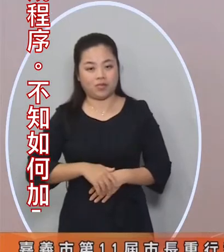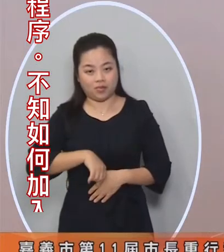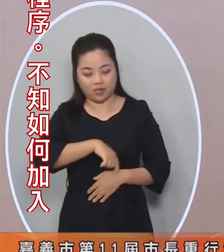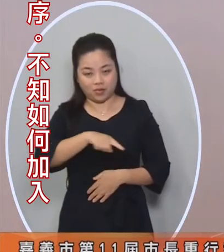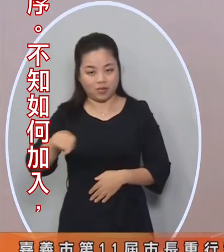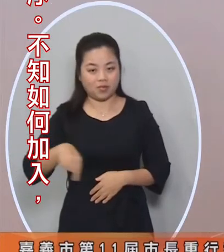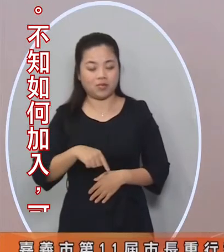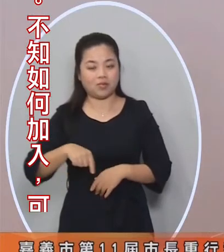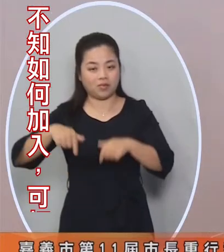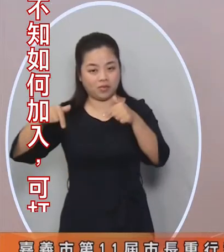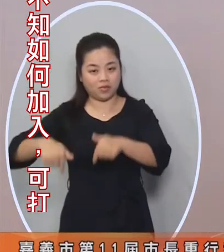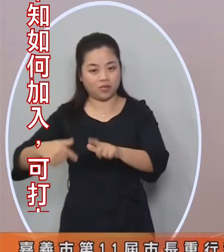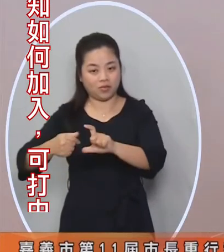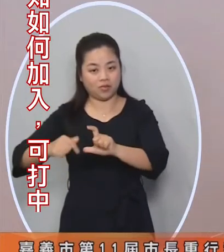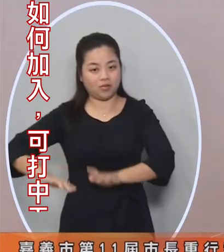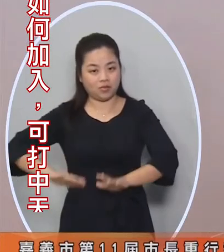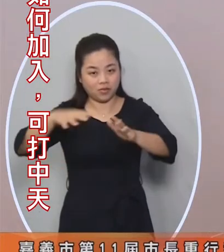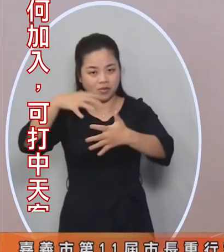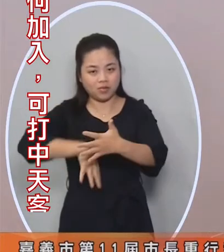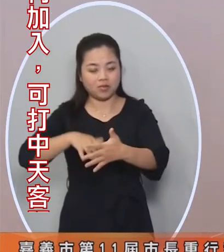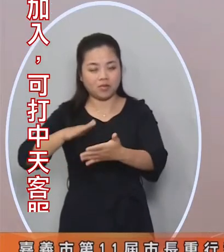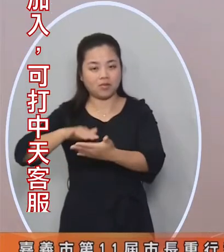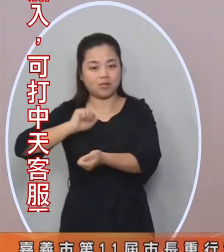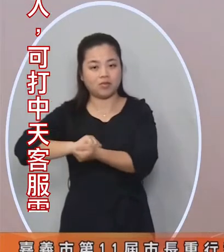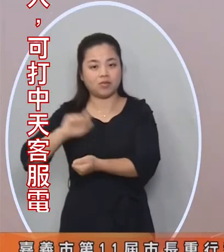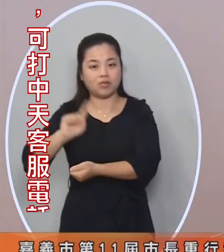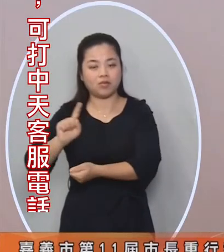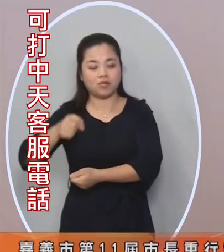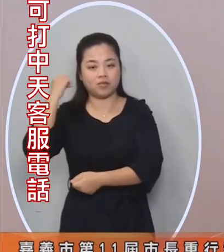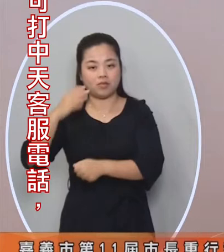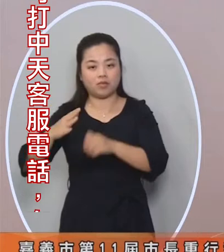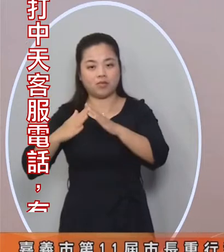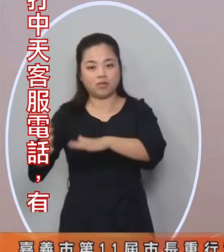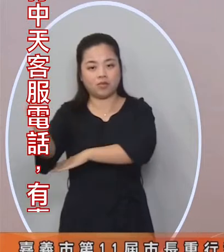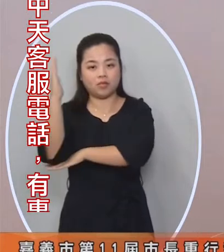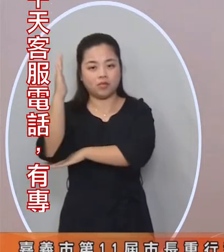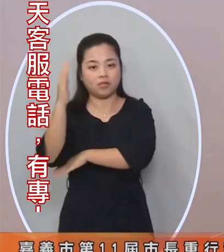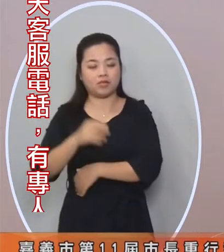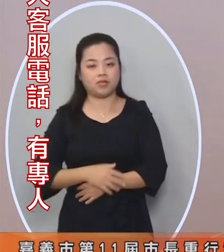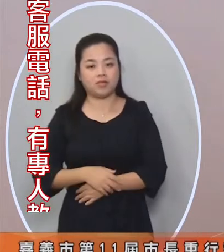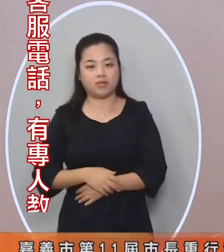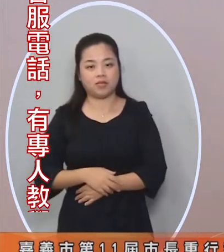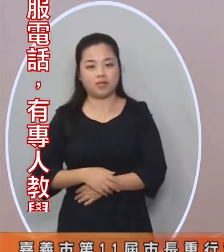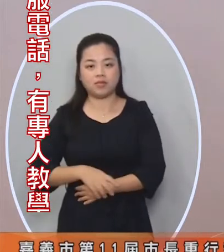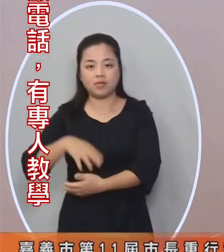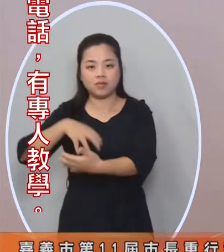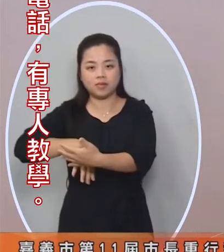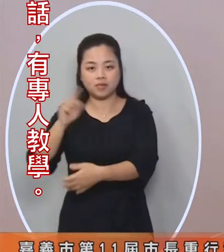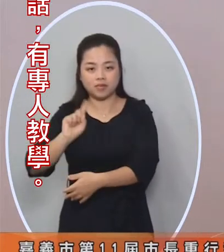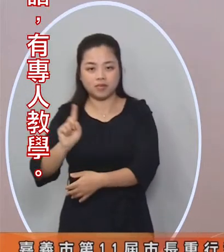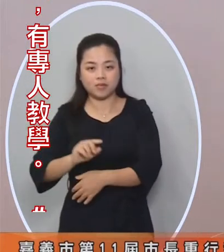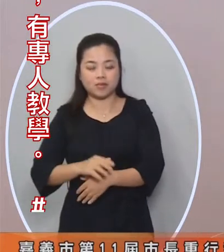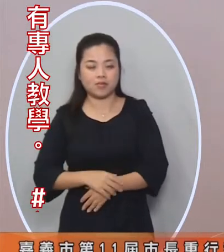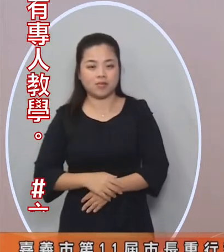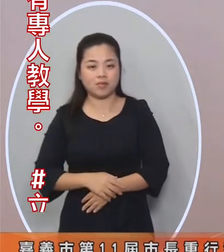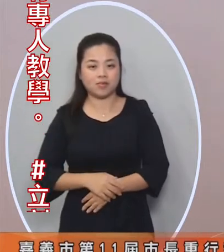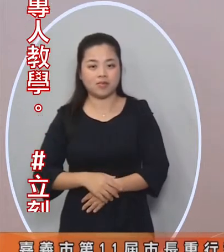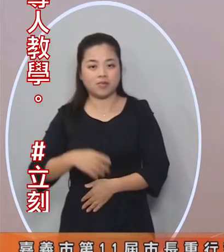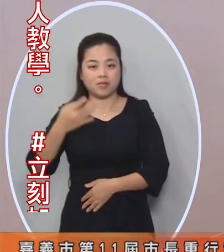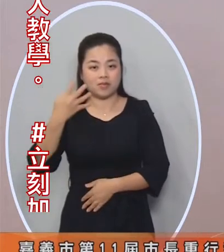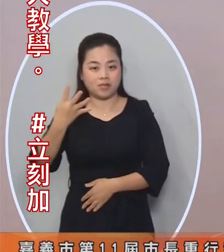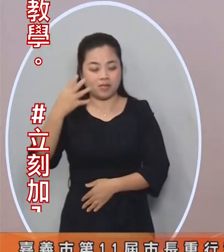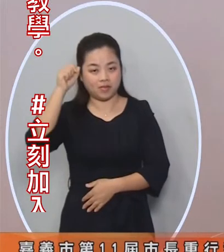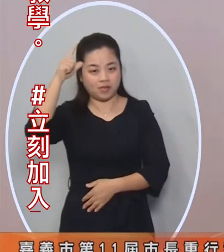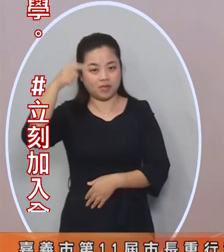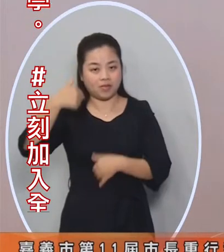们在这西区大发展里面，我们是要打造新市镇。这个新市镇你敢知道，在我们的西线路